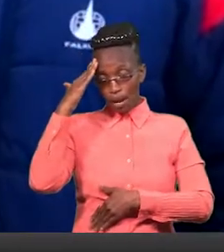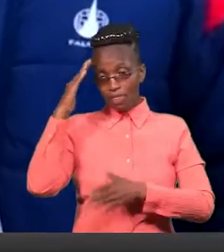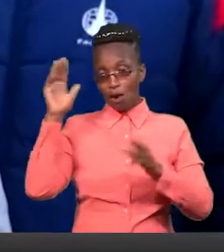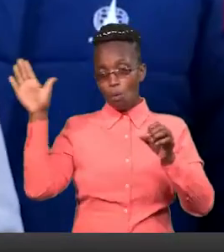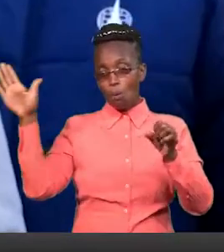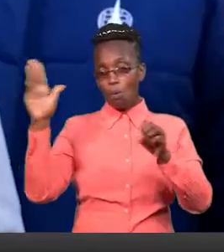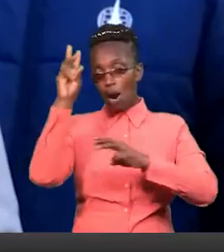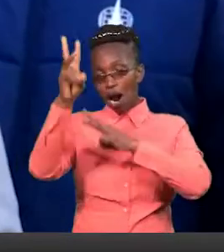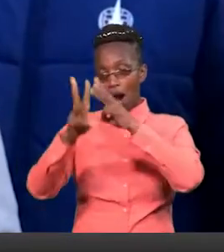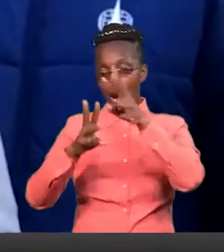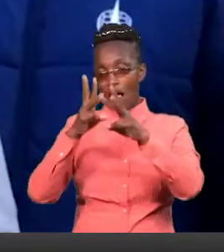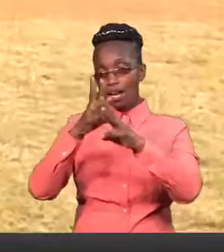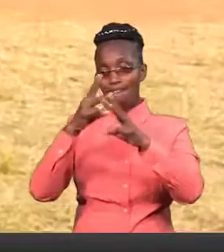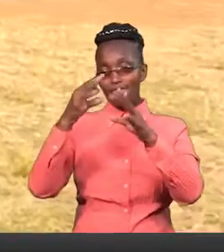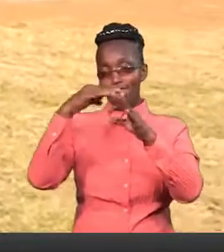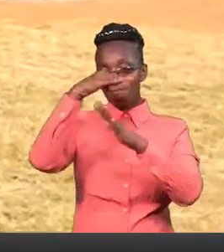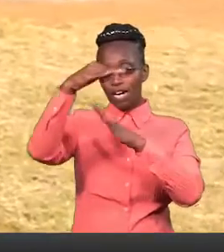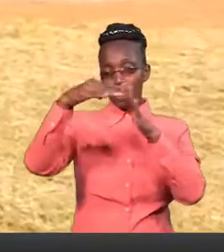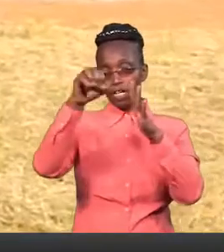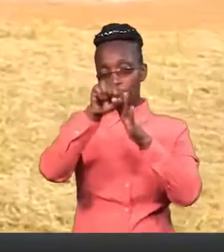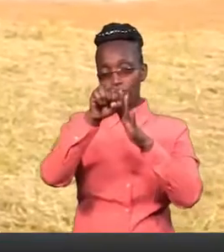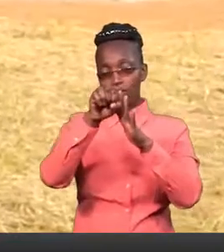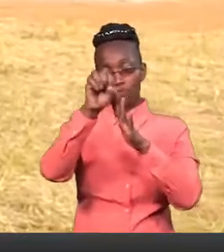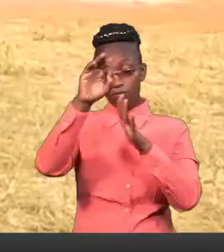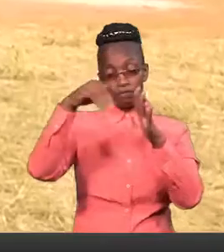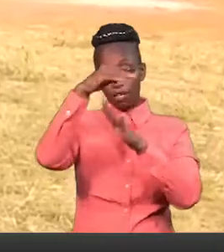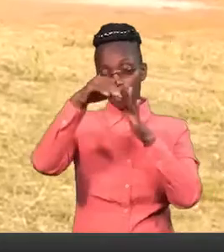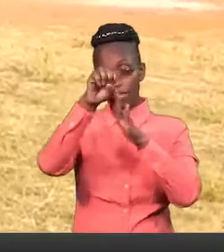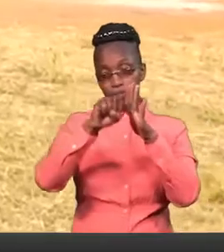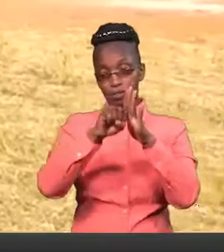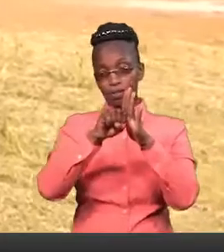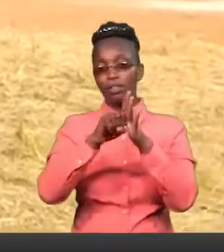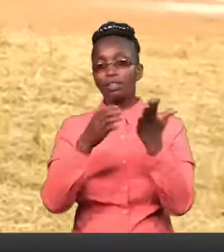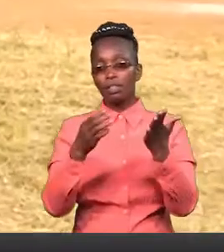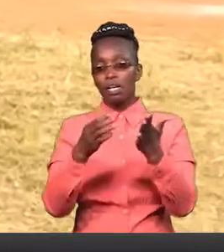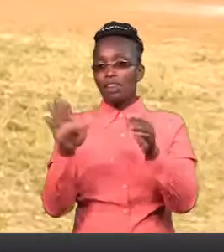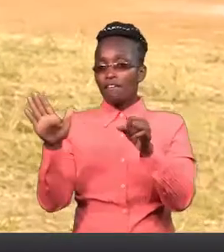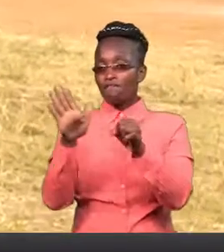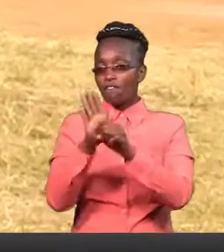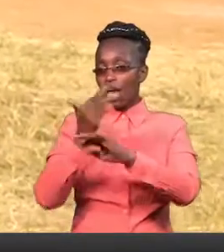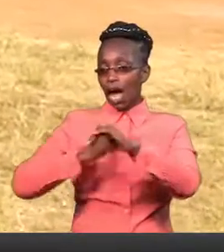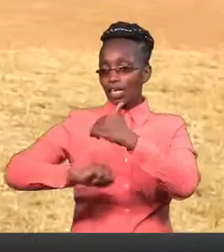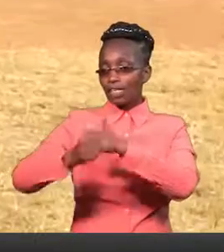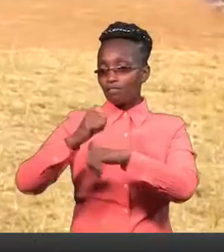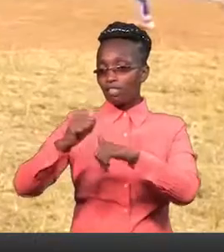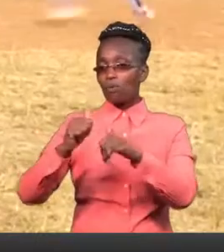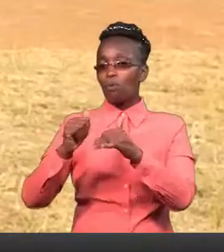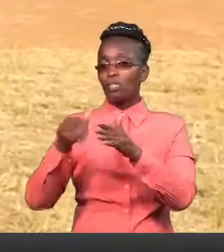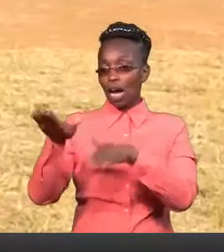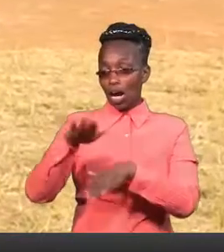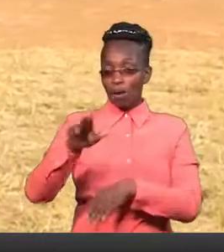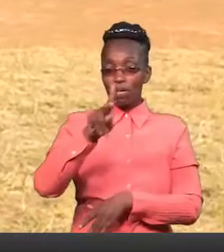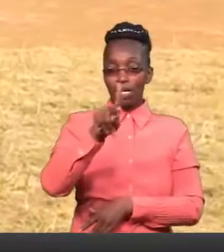wachezaji wetu, they can be developed. Shughuli nzima ilifanyika katika shule ya msingi ya Katangi katika eneo bunge la